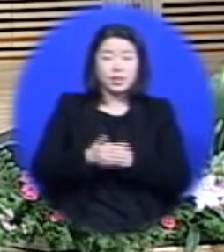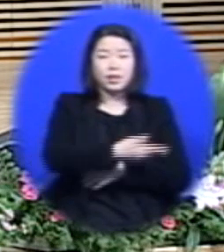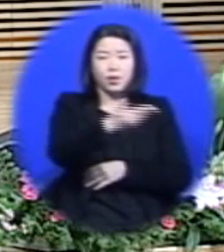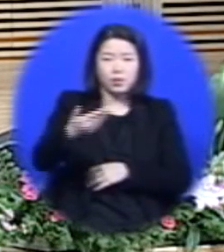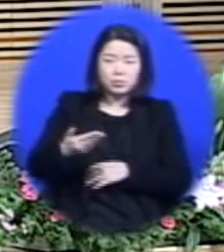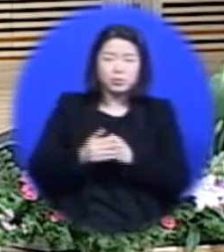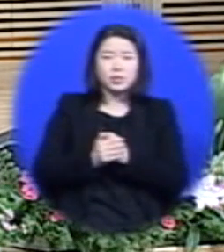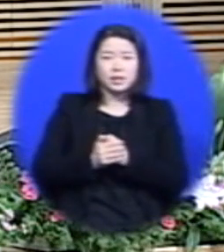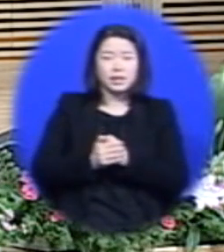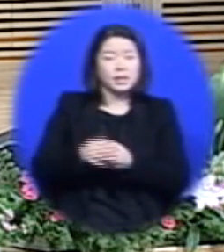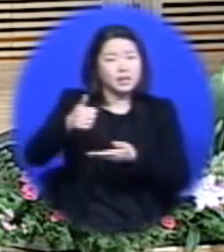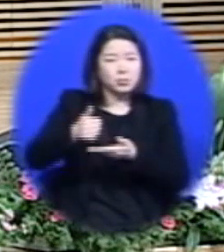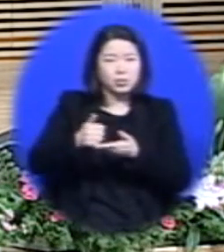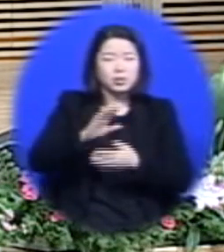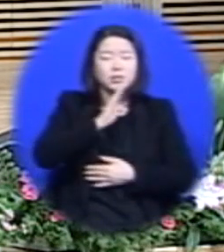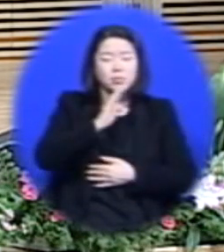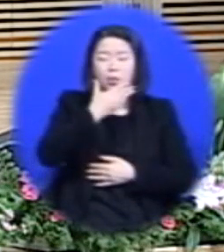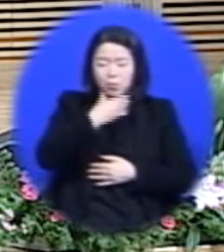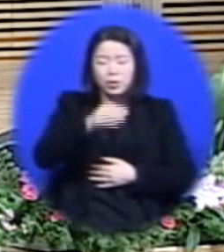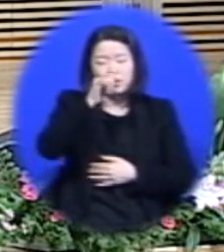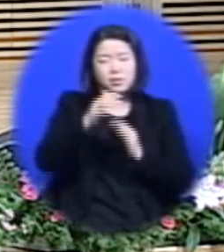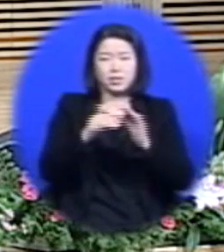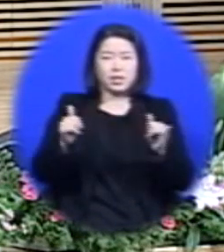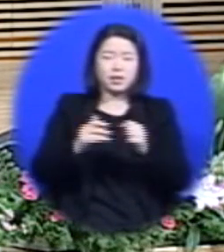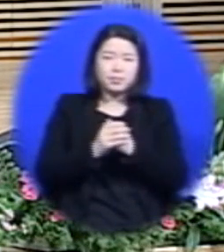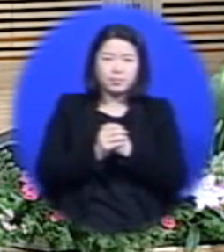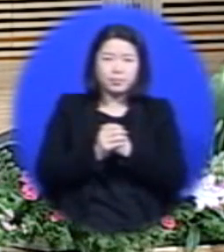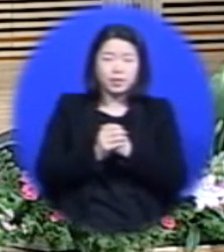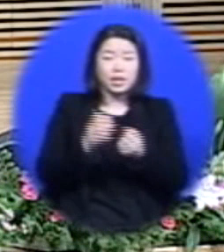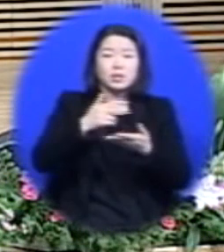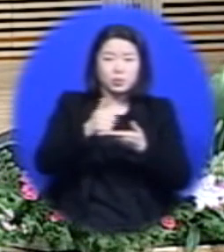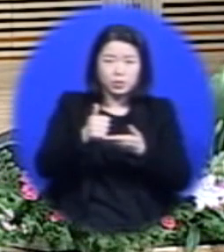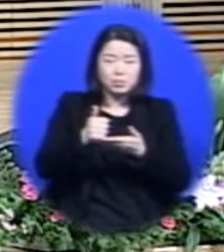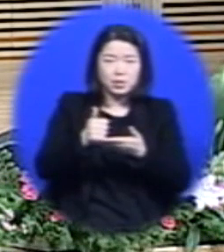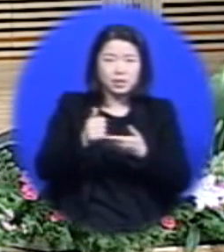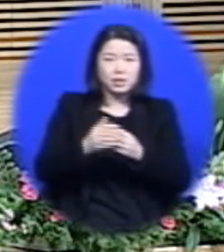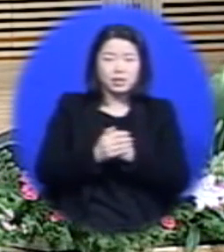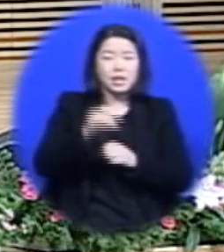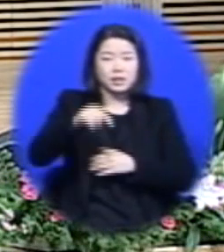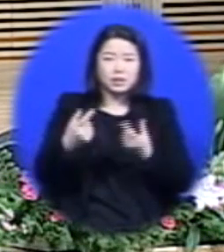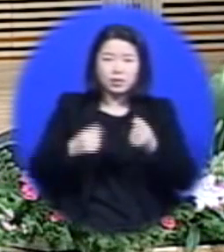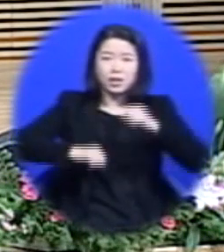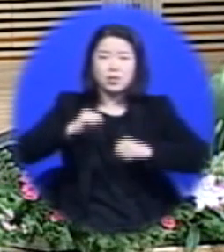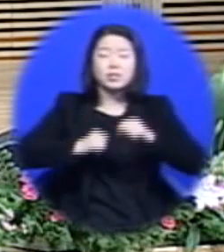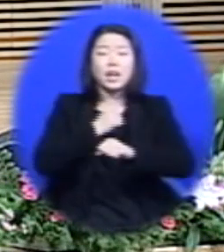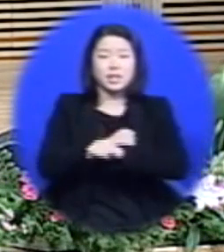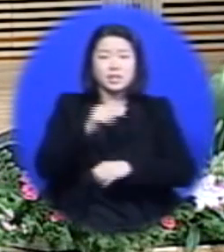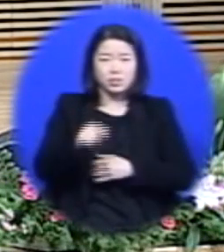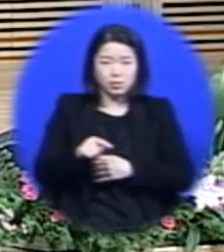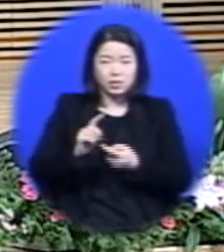여러분 이번은 정말 복이 있는 사람이에요 5 주님이 그렇게 역사 하시는 것은